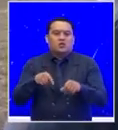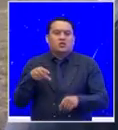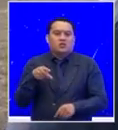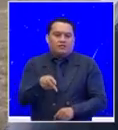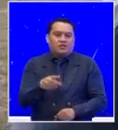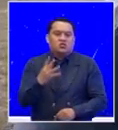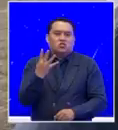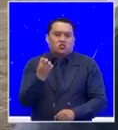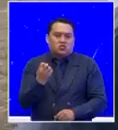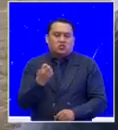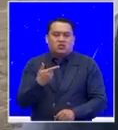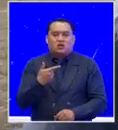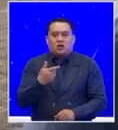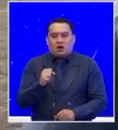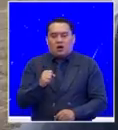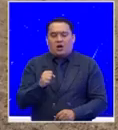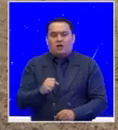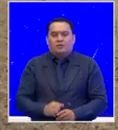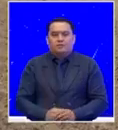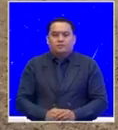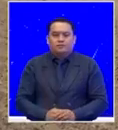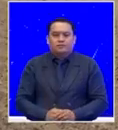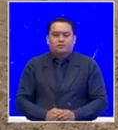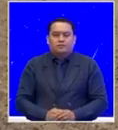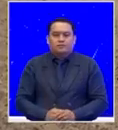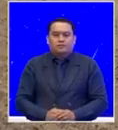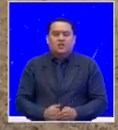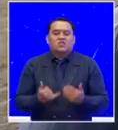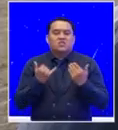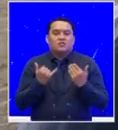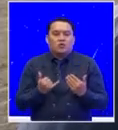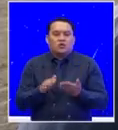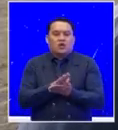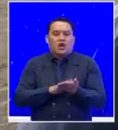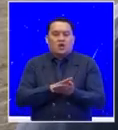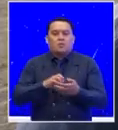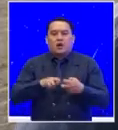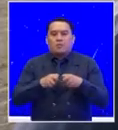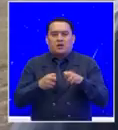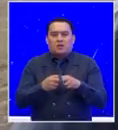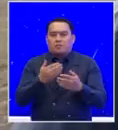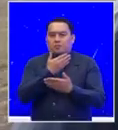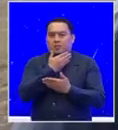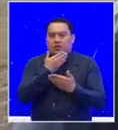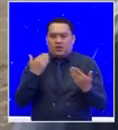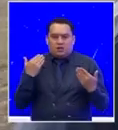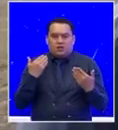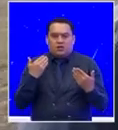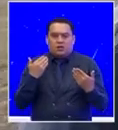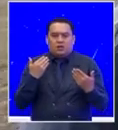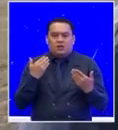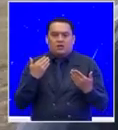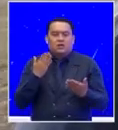площади 2467 гектаров. Вот. На сегодняшний день никаких проблем нет. Вот. В